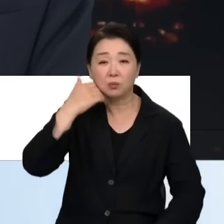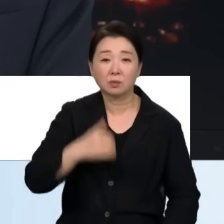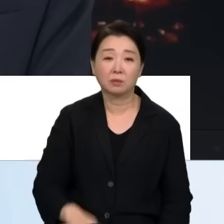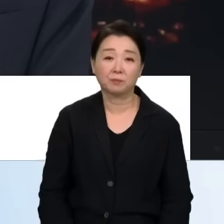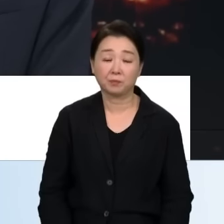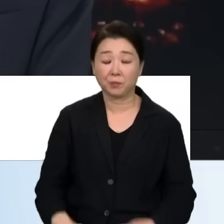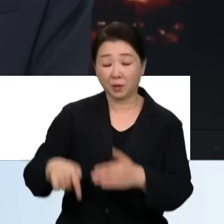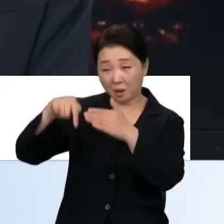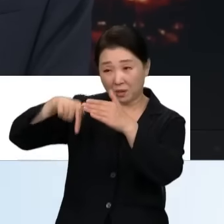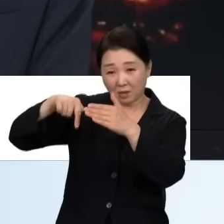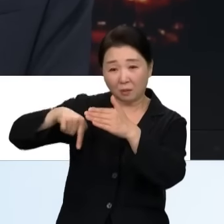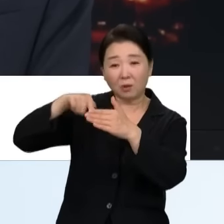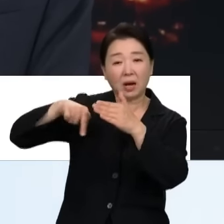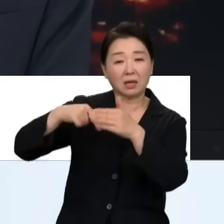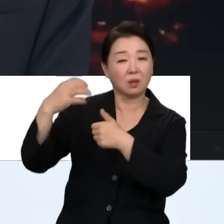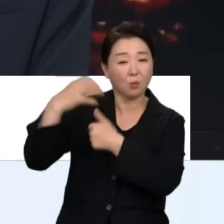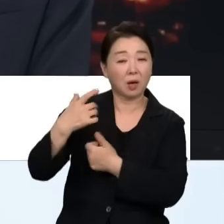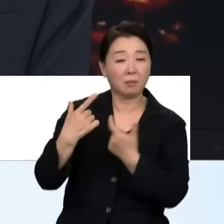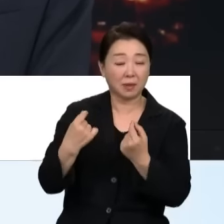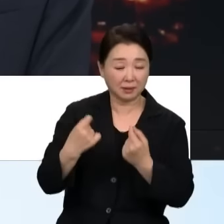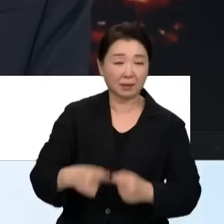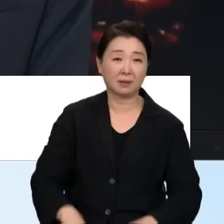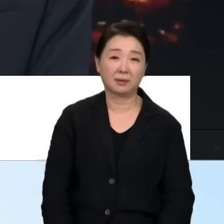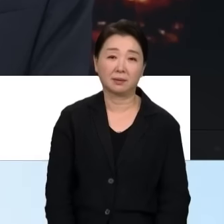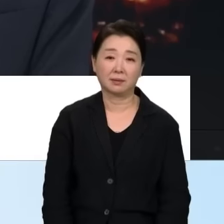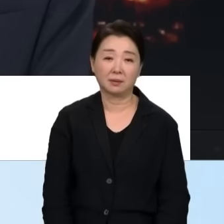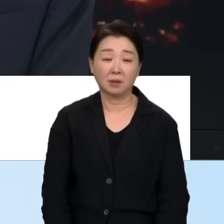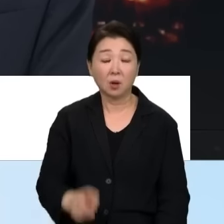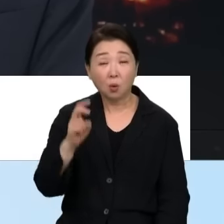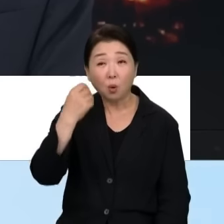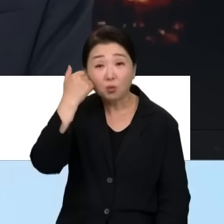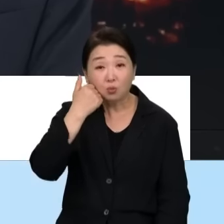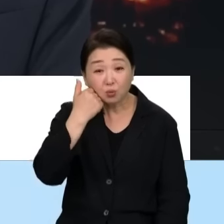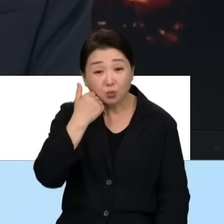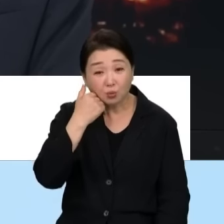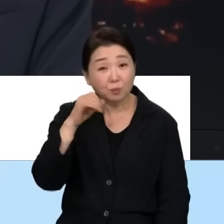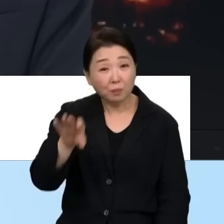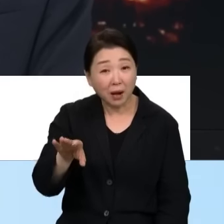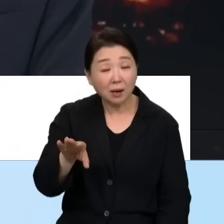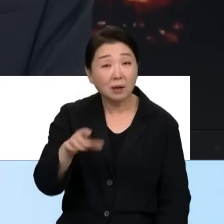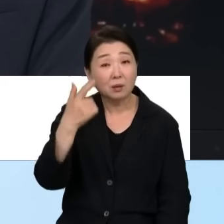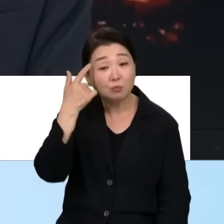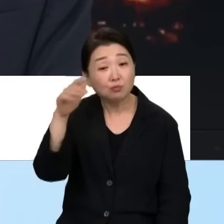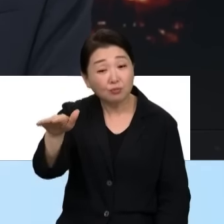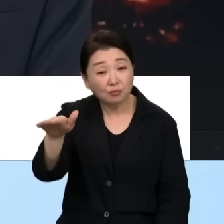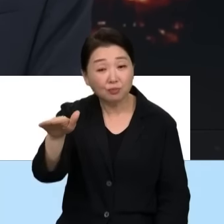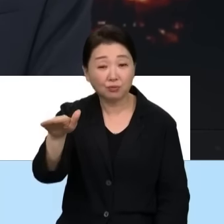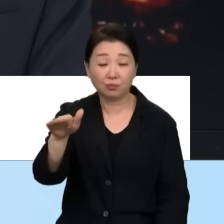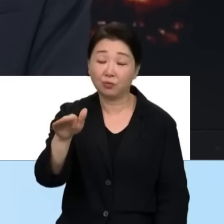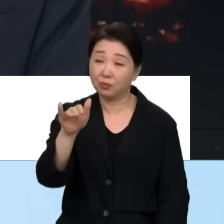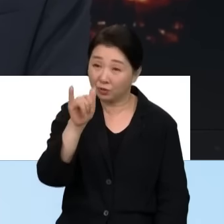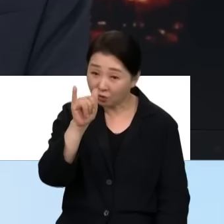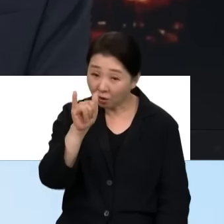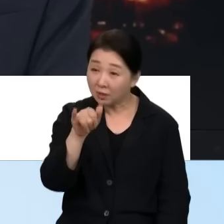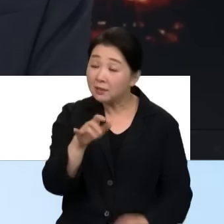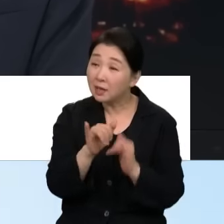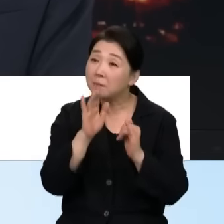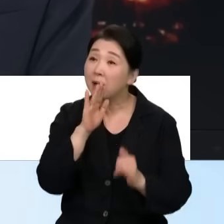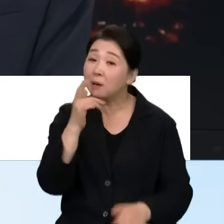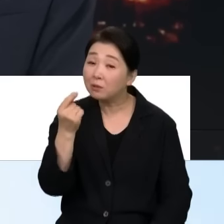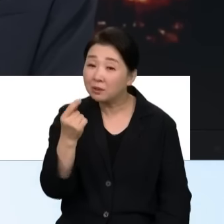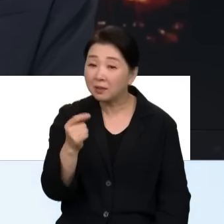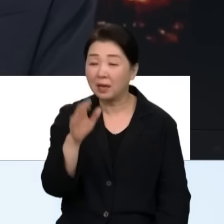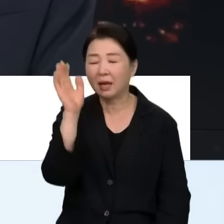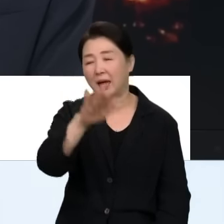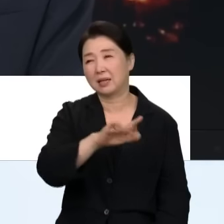어 내부로부터인 것으로 저는 추측을 했습니다 그래서 제가 혹시 누구누구를 말하는 거냐 내부 임무를 말하면서 그 사람들 말하는 거니까